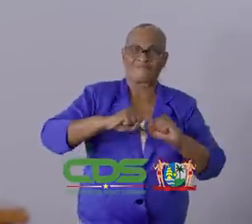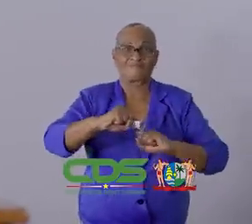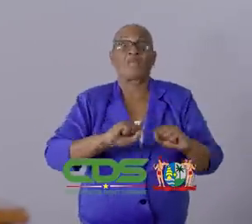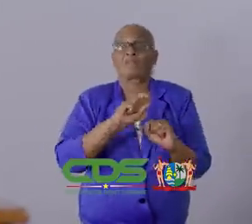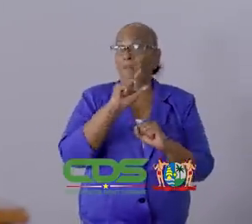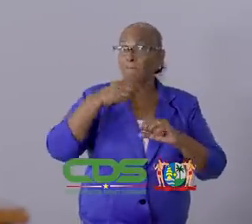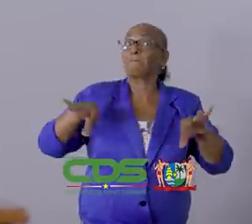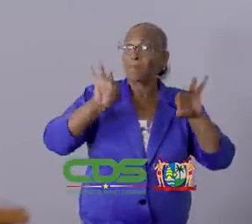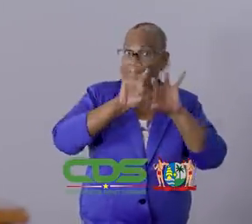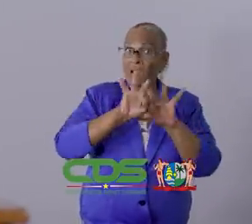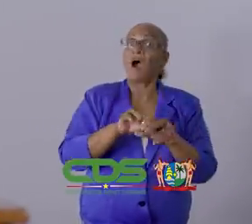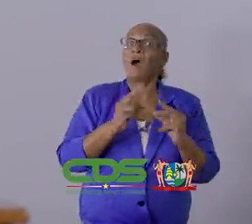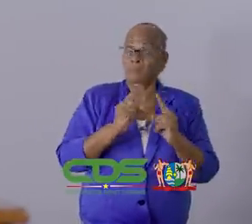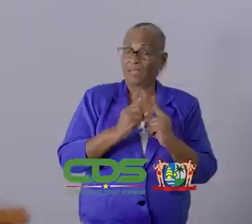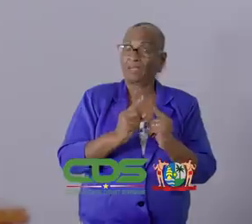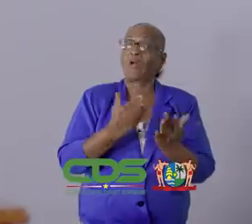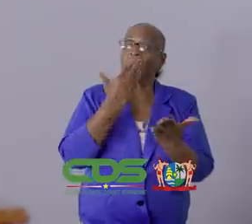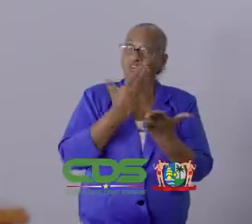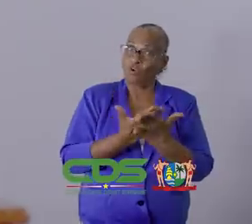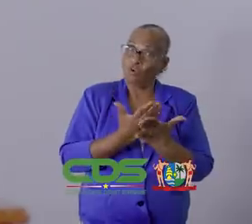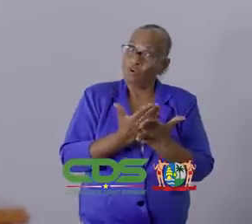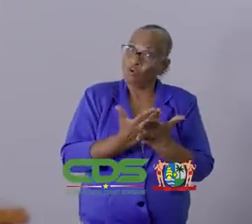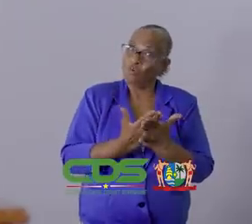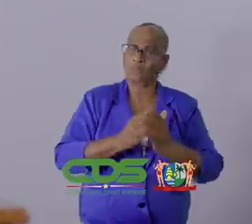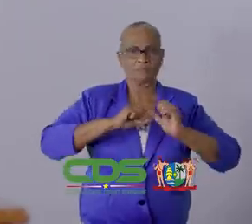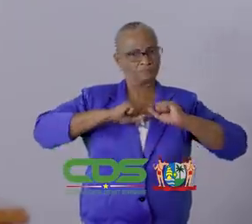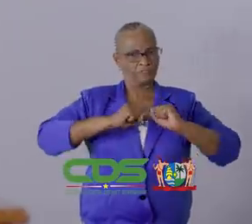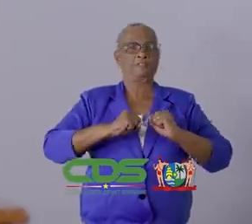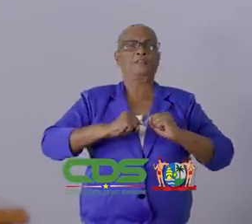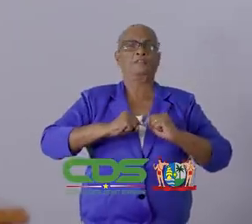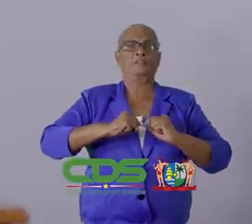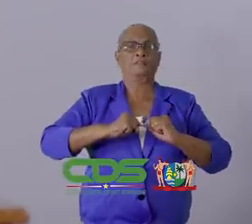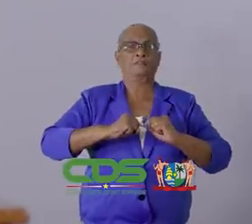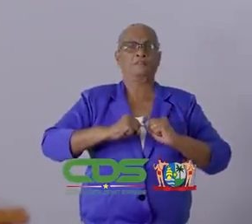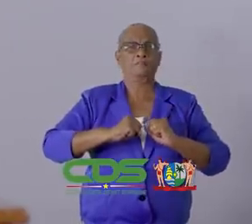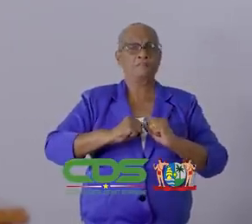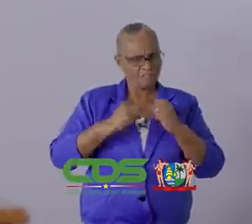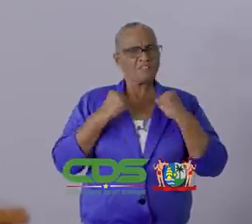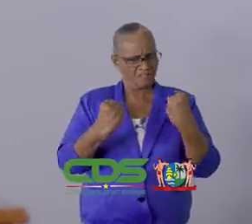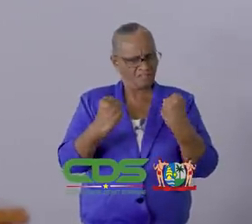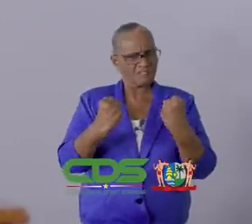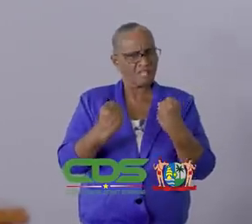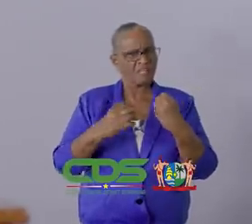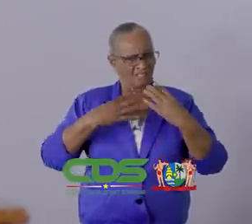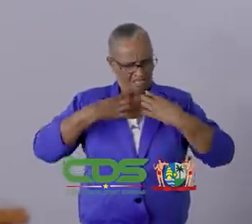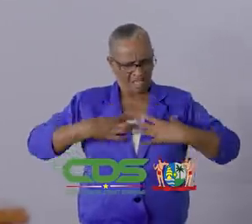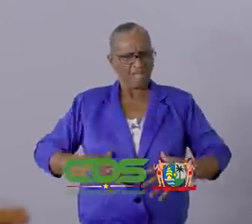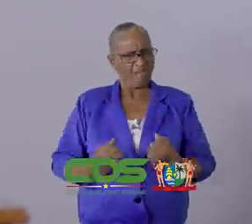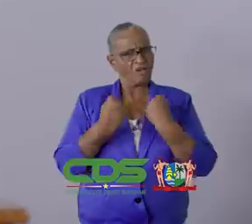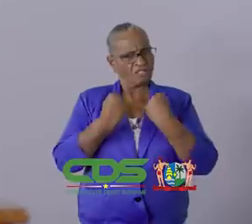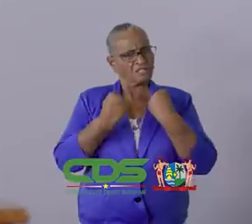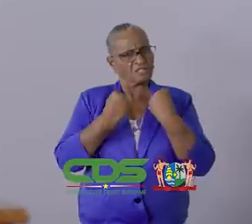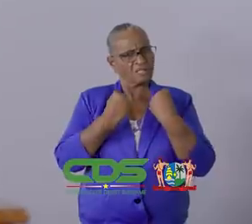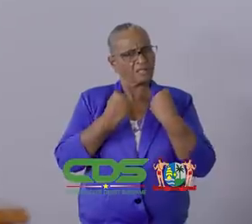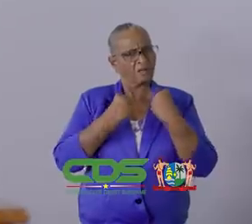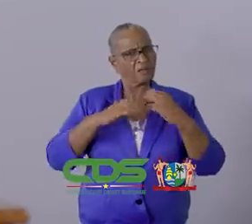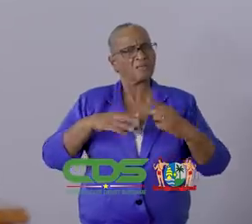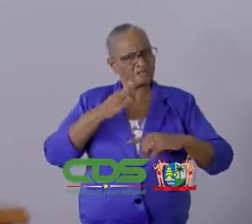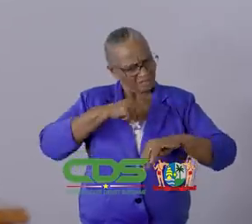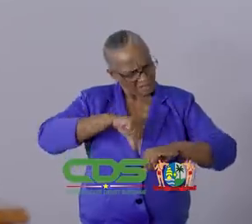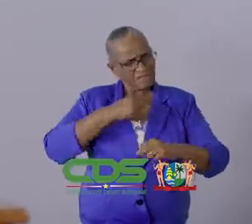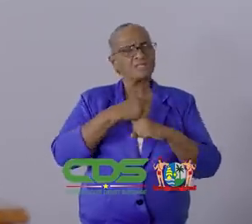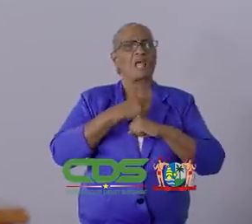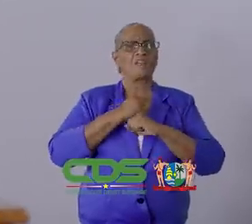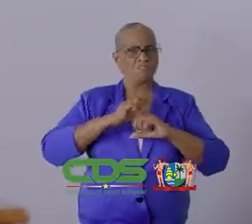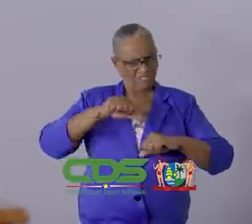bewegen zijn randvoorwaarden voor een goede fysieke gesteldheid. Versterkt uw eigen weerstand ten alle